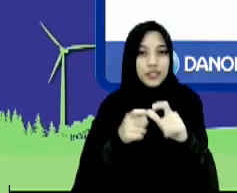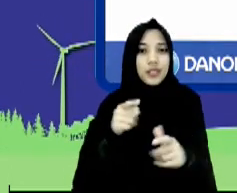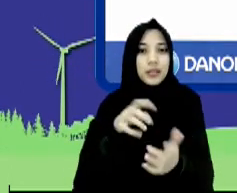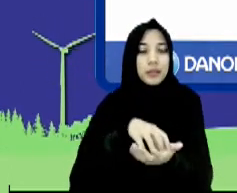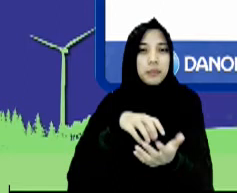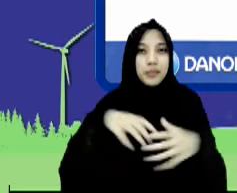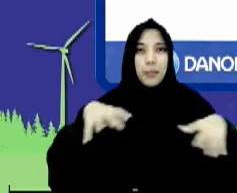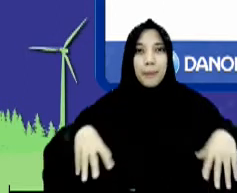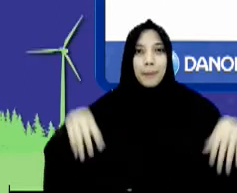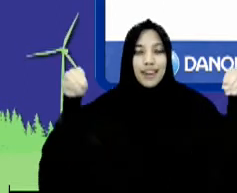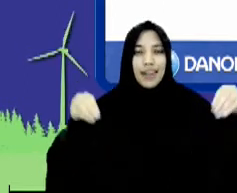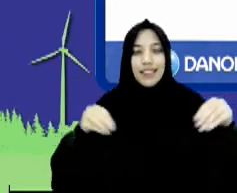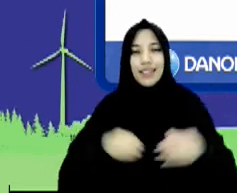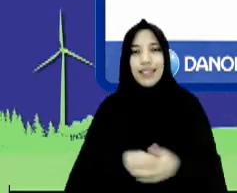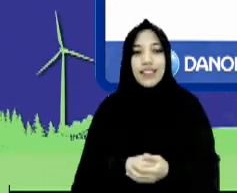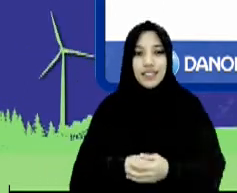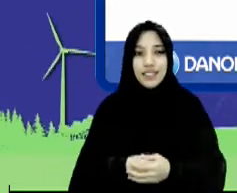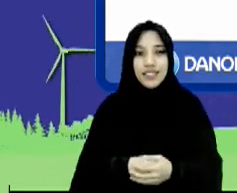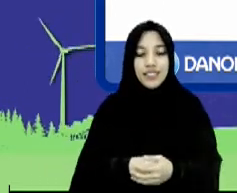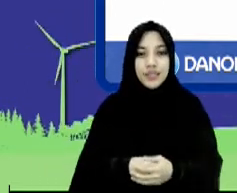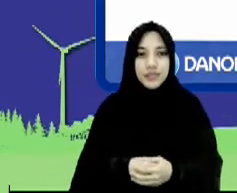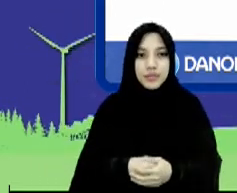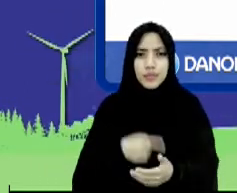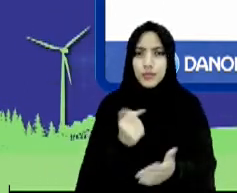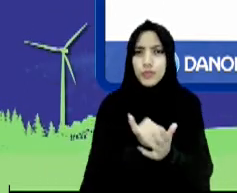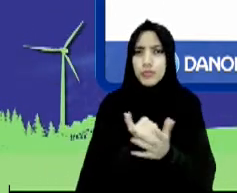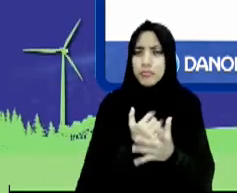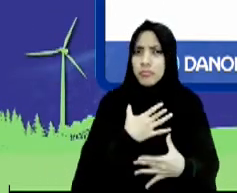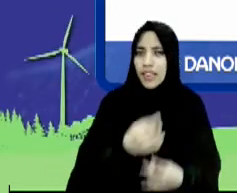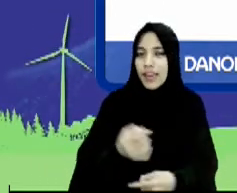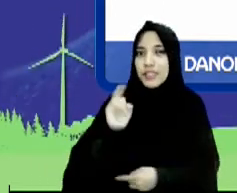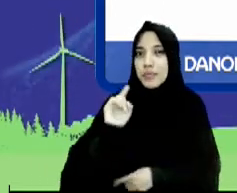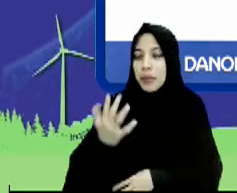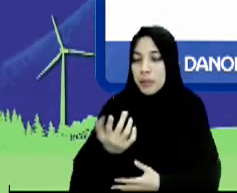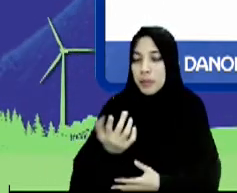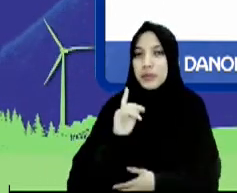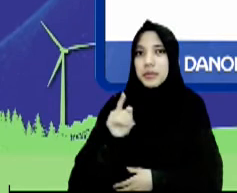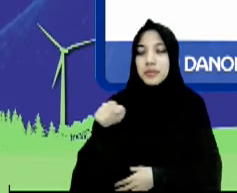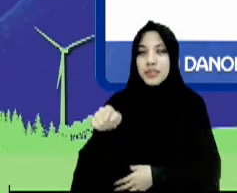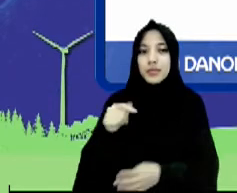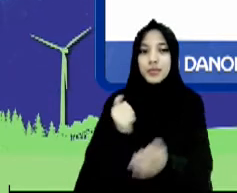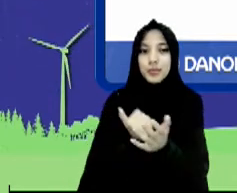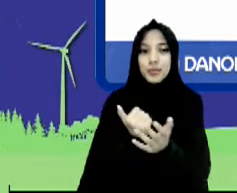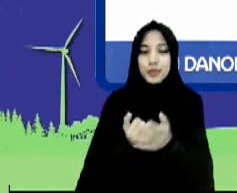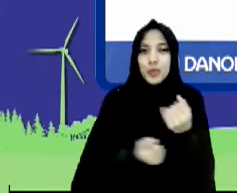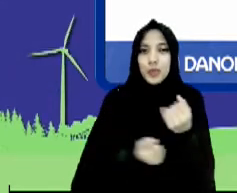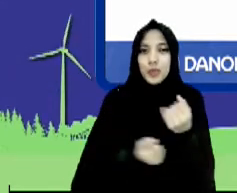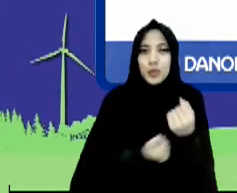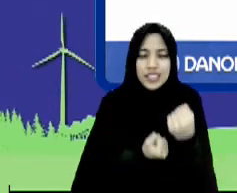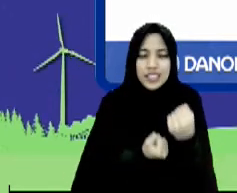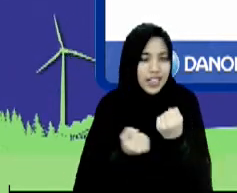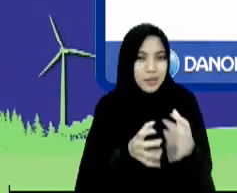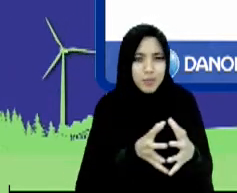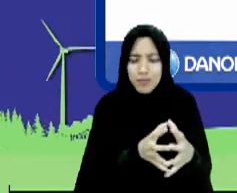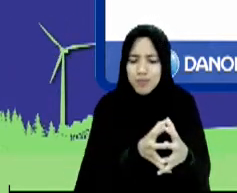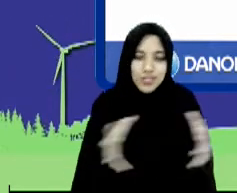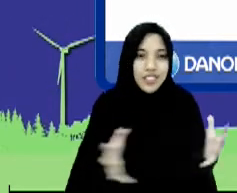kemudian nah ini juga ee salah satu hal yang menarik karena ee Ini ibaratnya itu effort satu effort ee satu